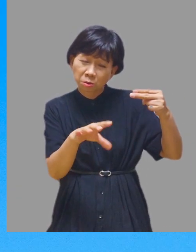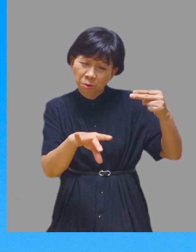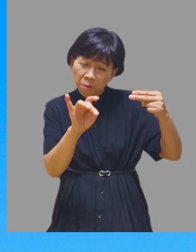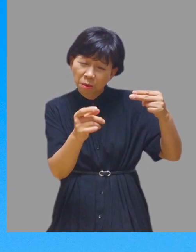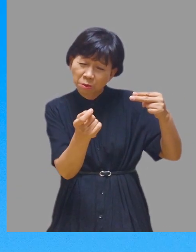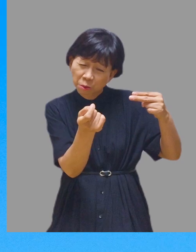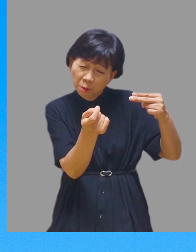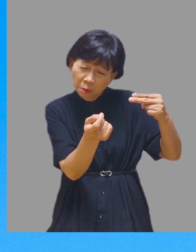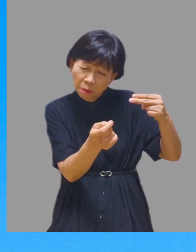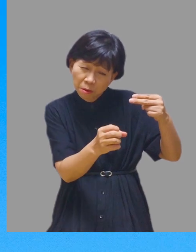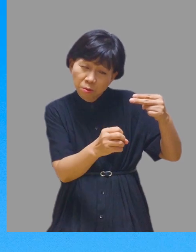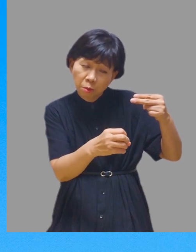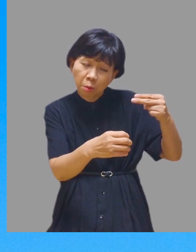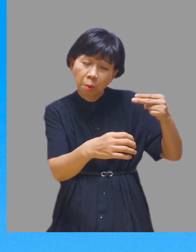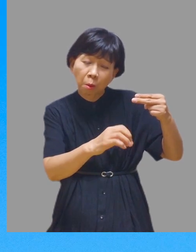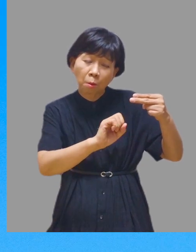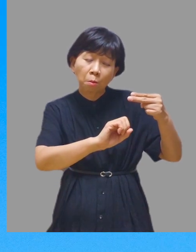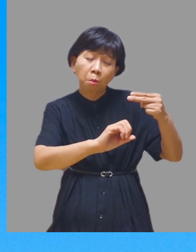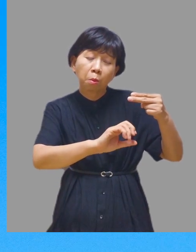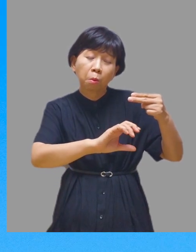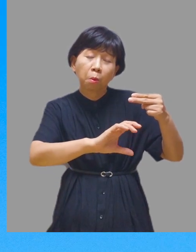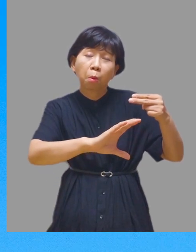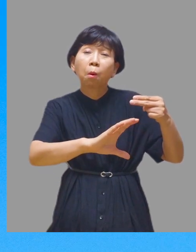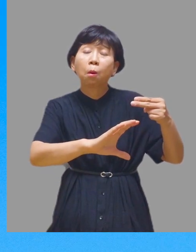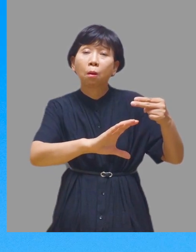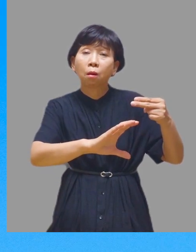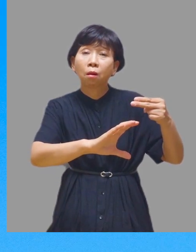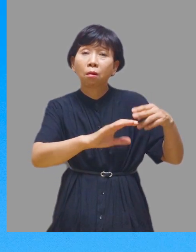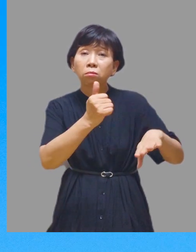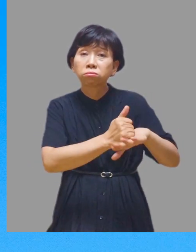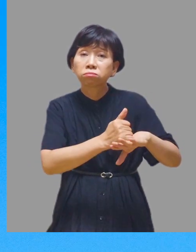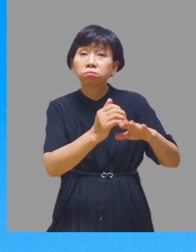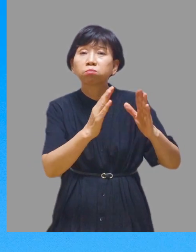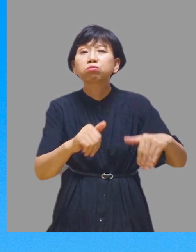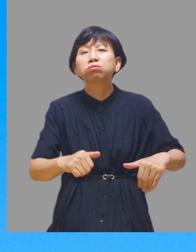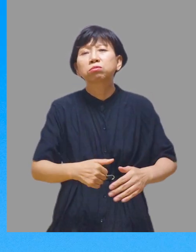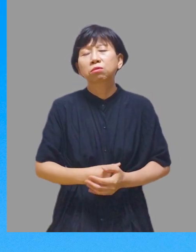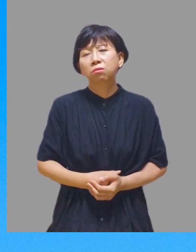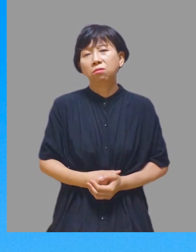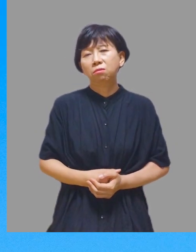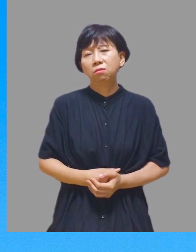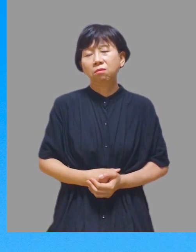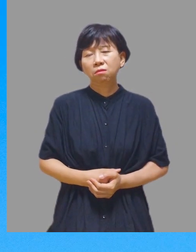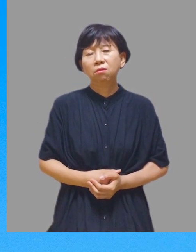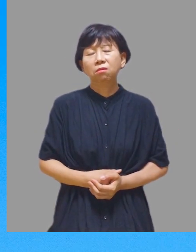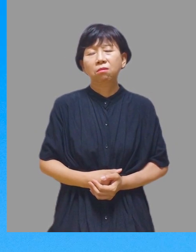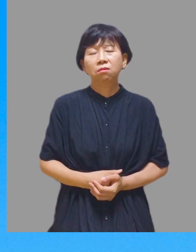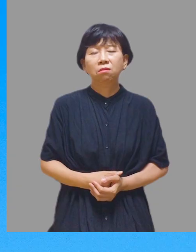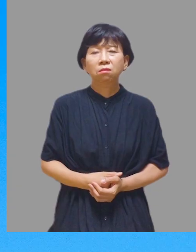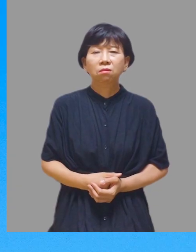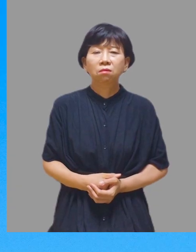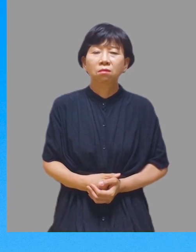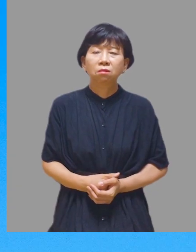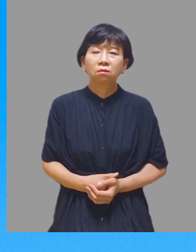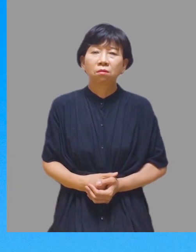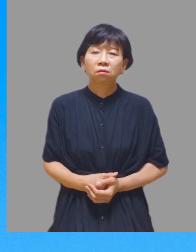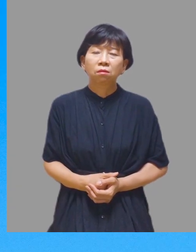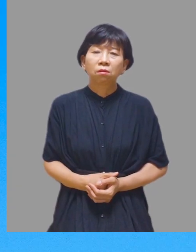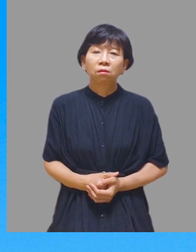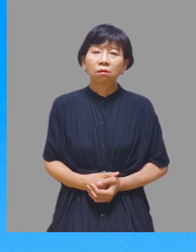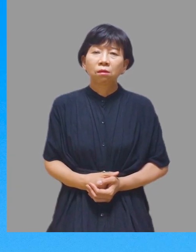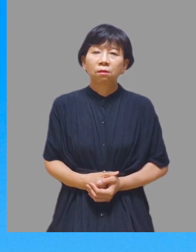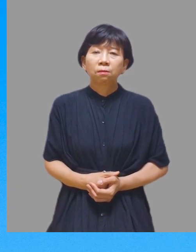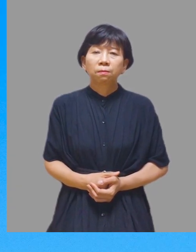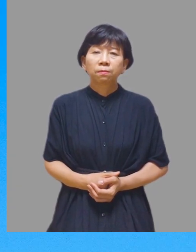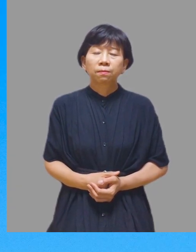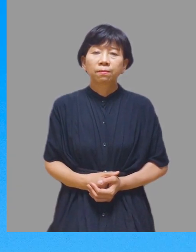넓어지겠죠. 더 넓어지다 못해 구멍이 날 수 있어요. 그러면 성벽이 와르르 무너질 수도 있다는